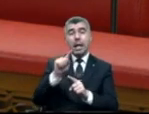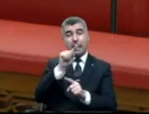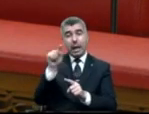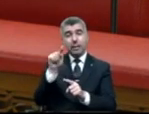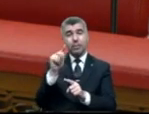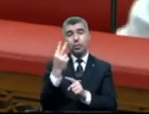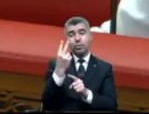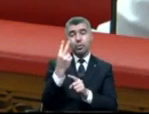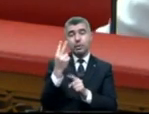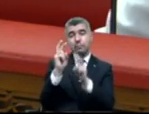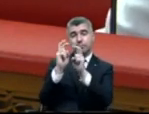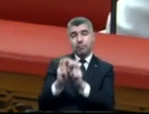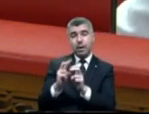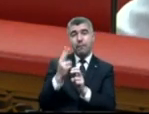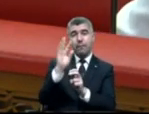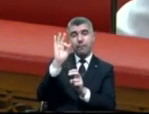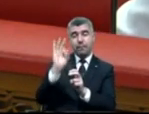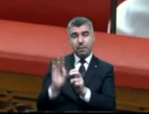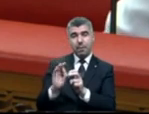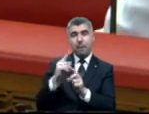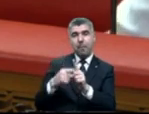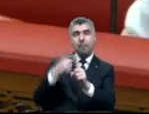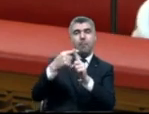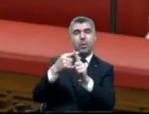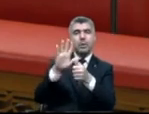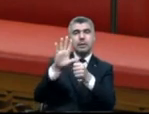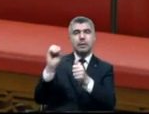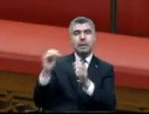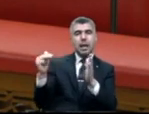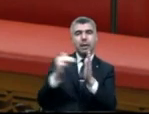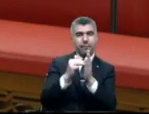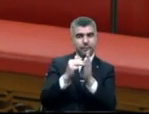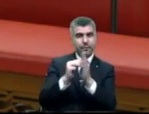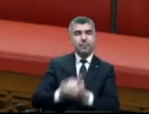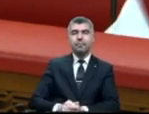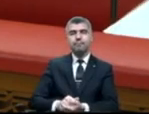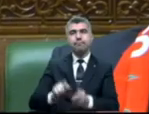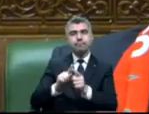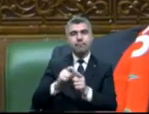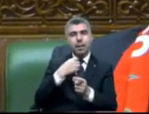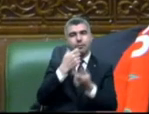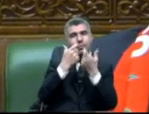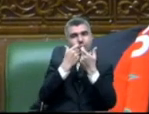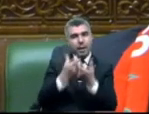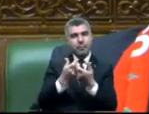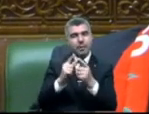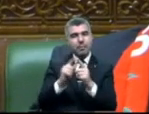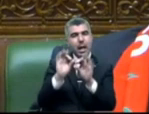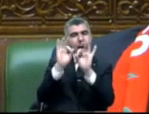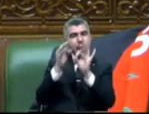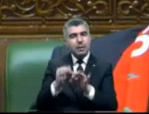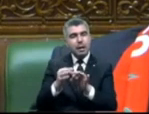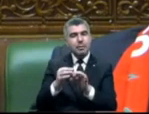2% العدد كيرتفع 60 ألف. لكم أن تتخيلوا السيدة الوزيرة المحترمة أن العدد غيزاد